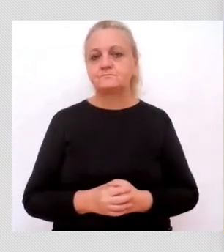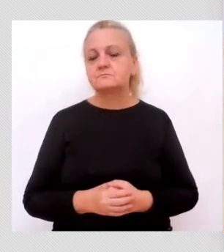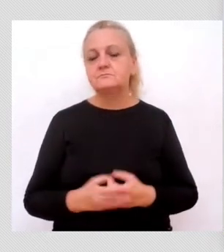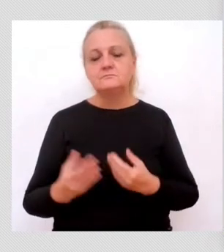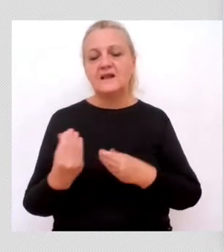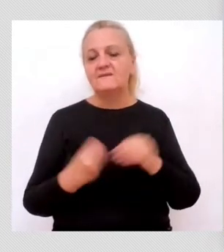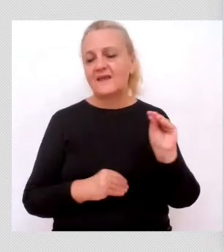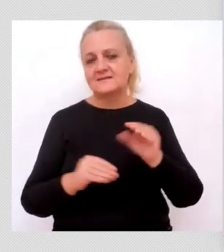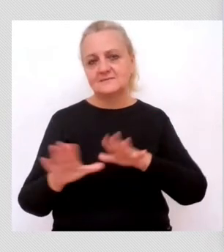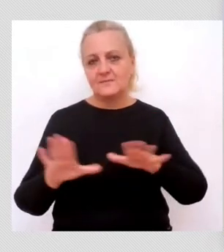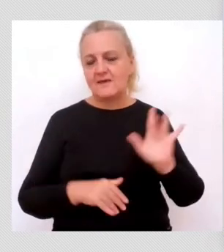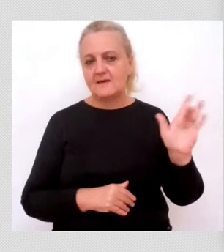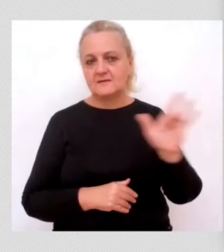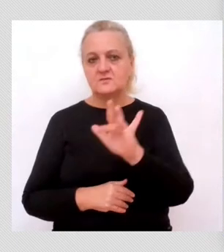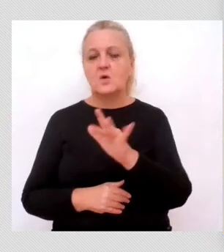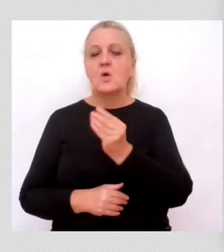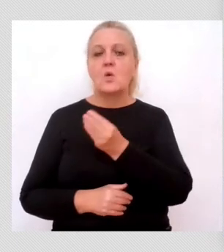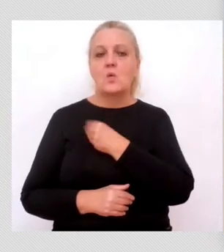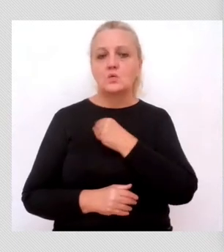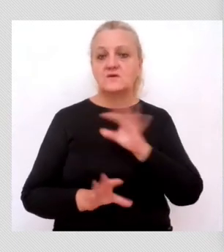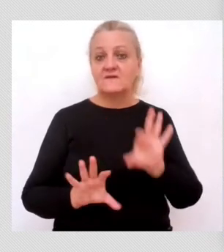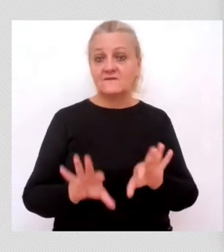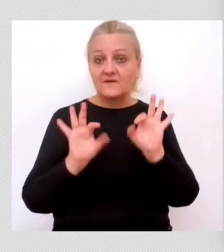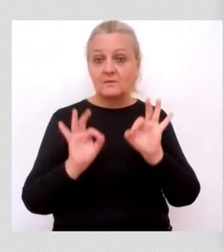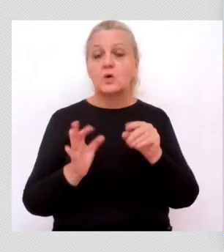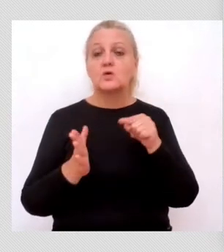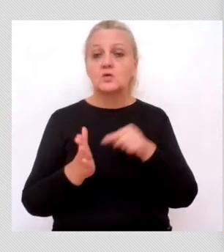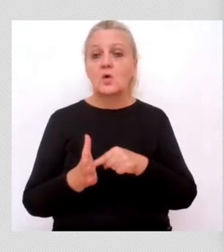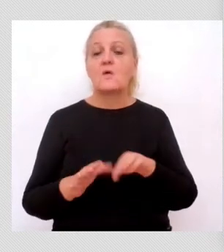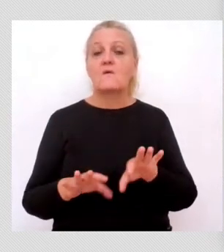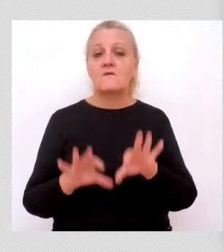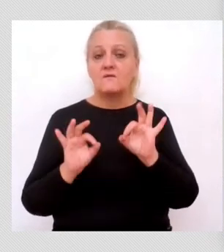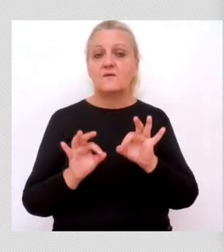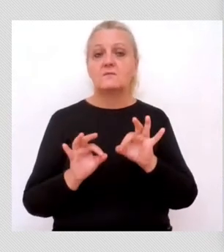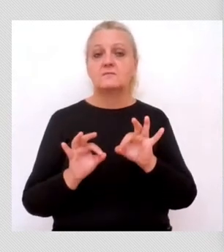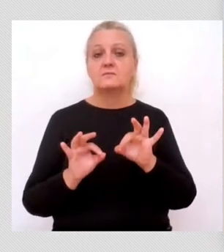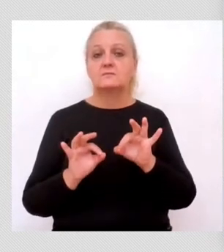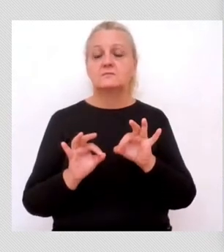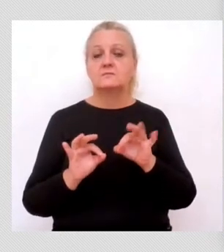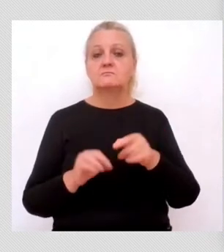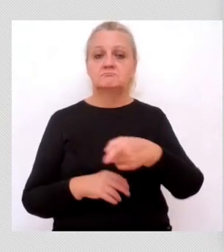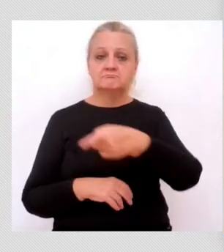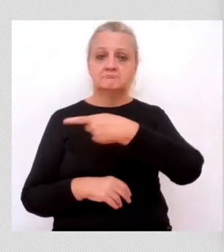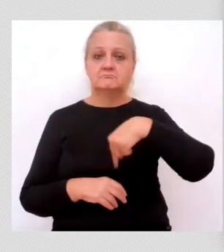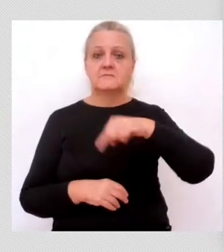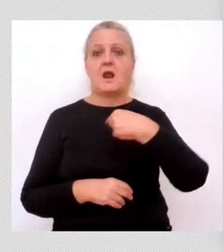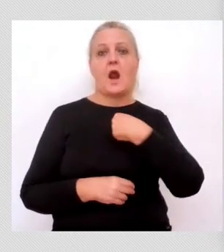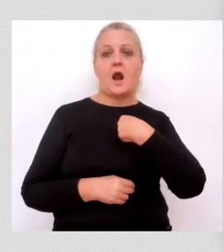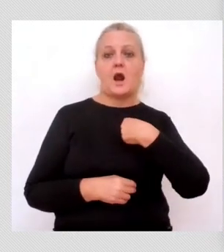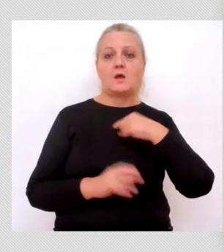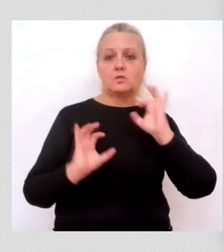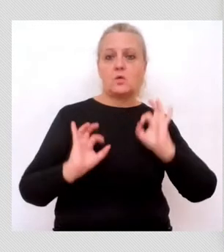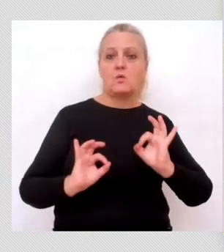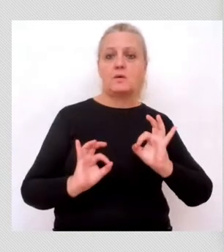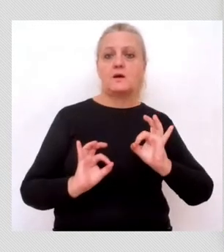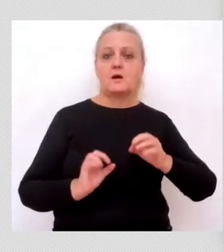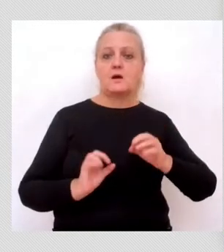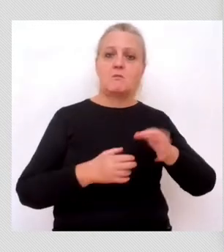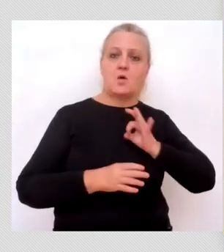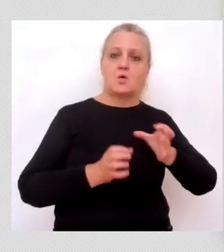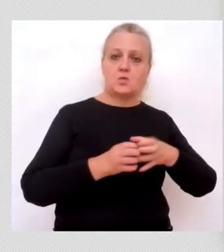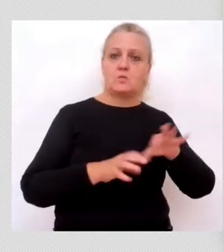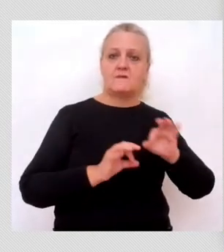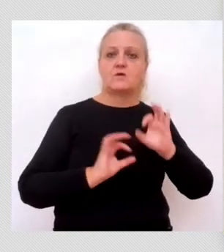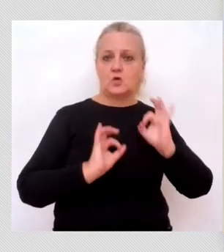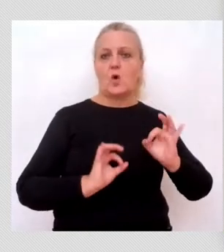większości miejsc uczciwe wybory to będą wybory na naszych, głosowanie na naszych, a nic innego. Także ja